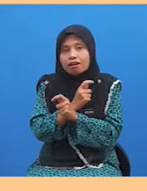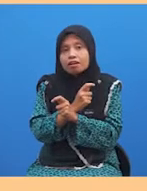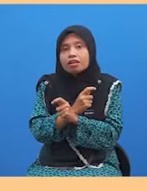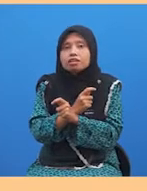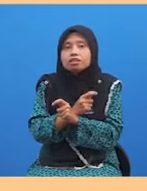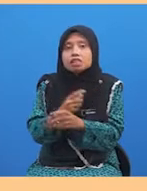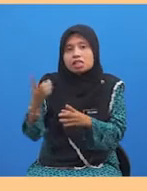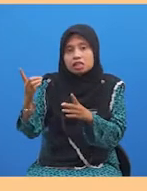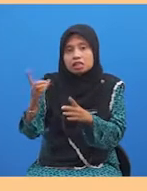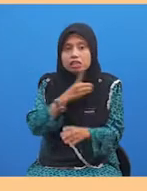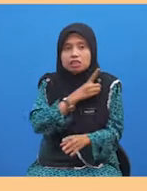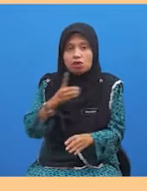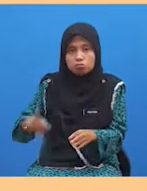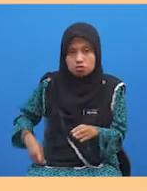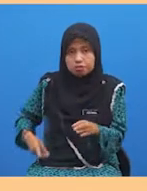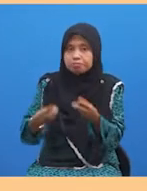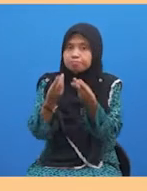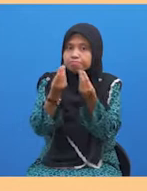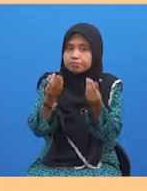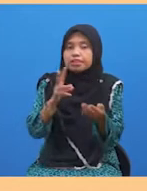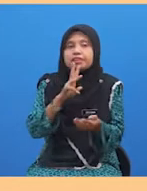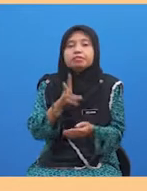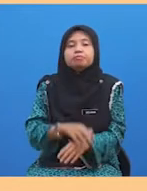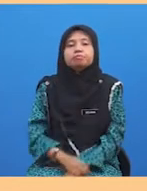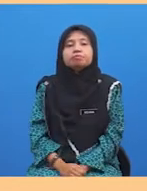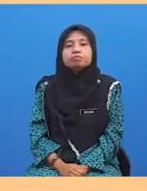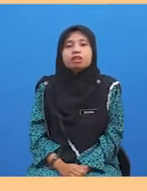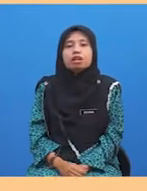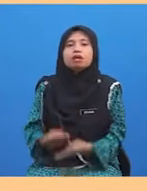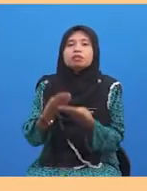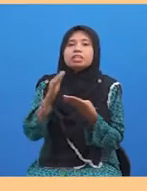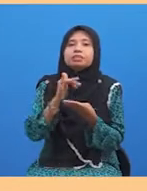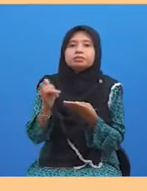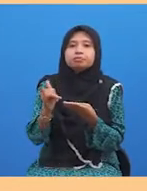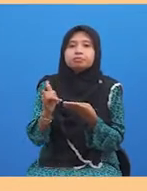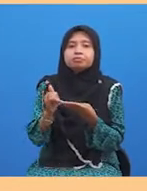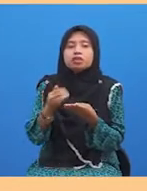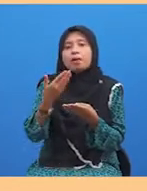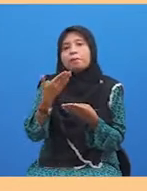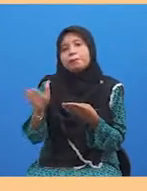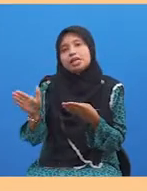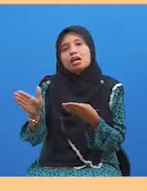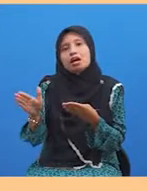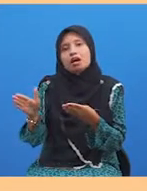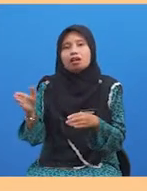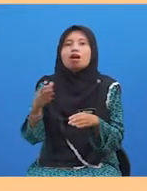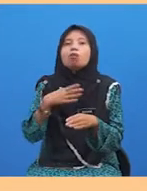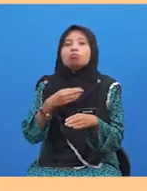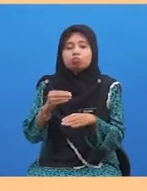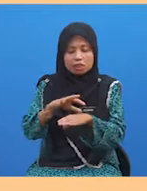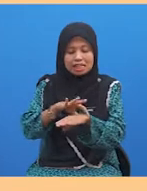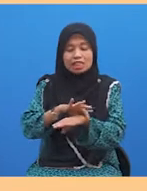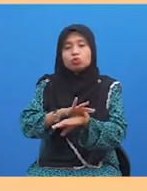mempertahankan kedaulatan tanah air. Baginya, biar putih